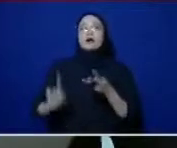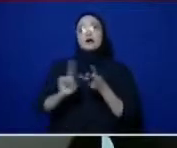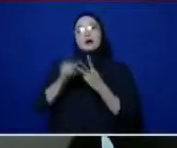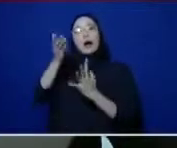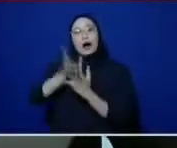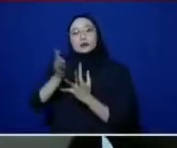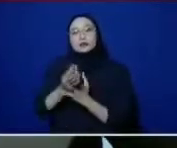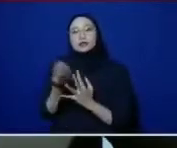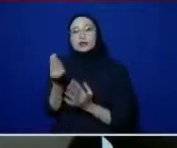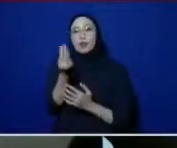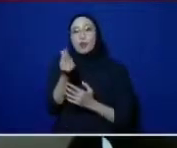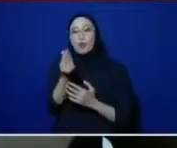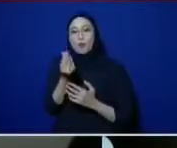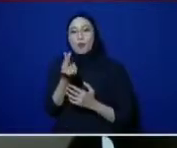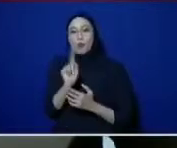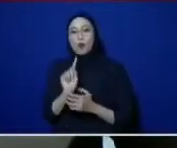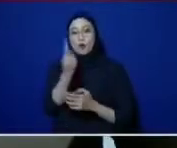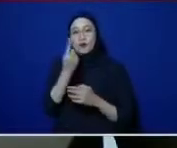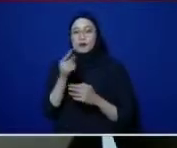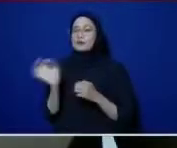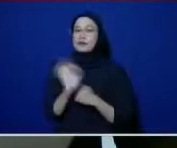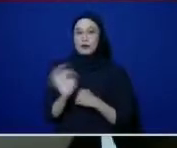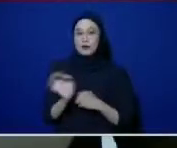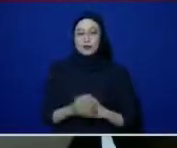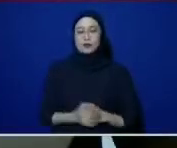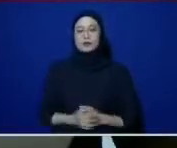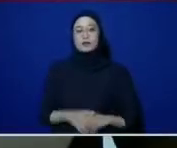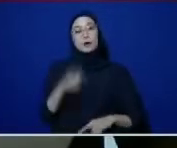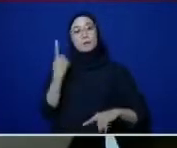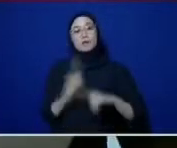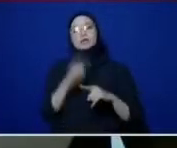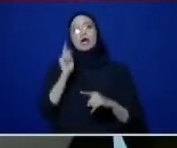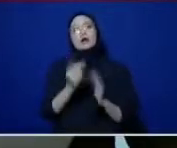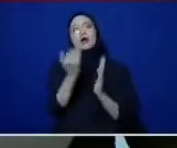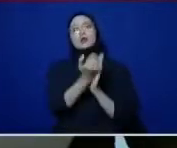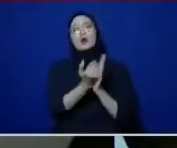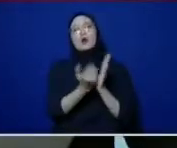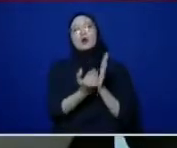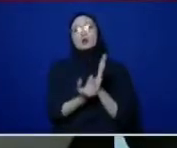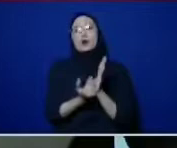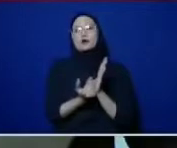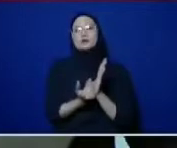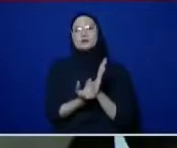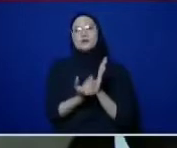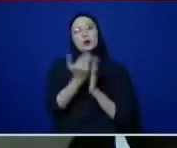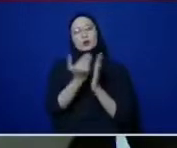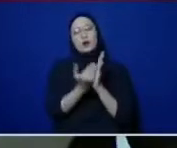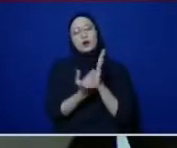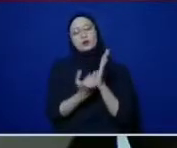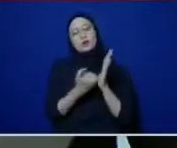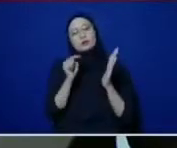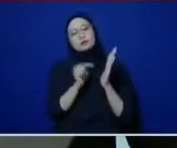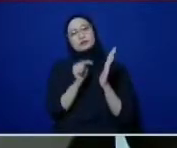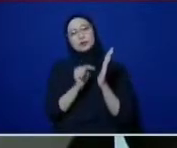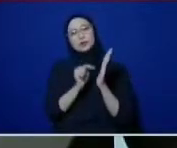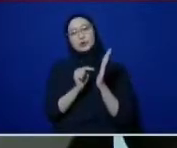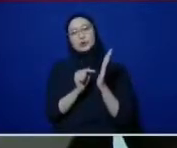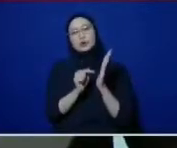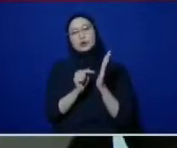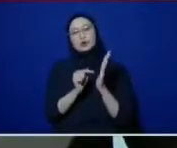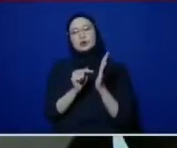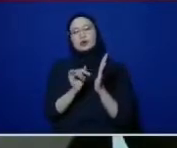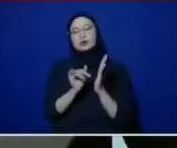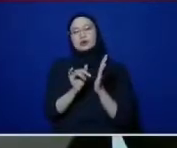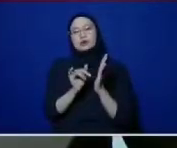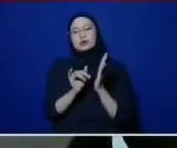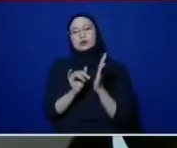modal, dan dibatasi oleh peraturan-peraturan yang sangat